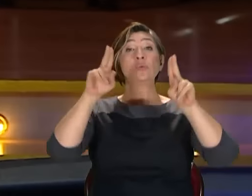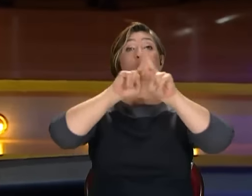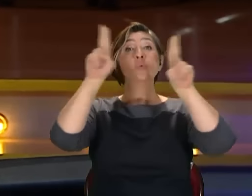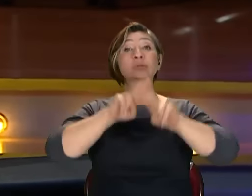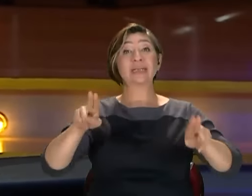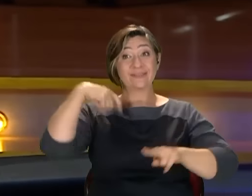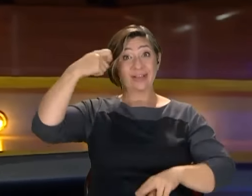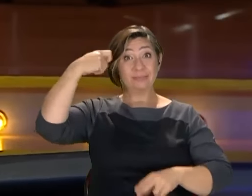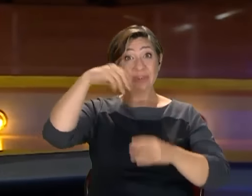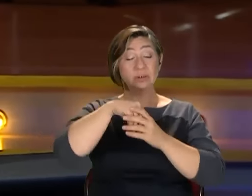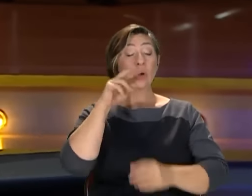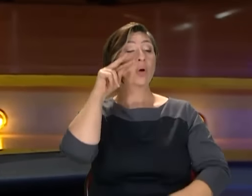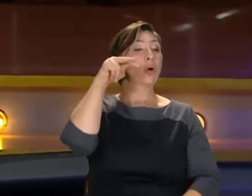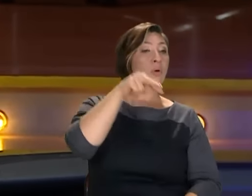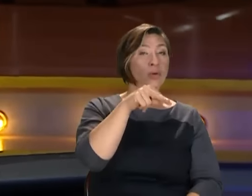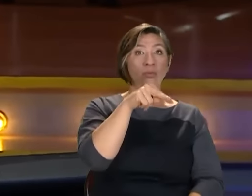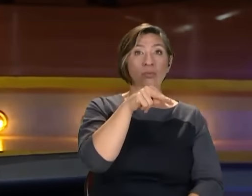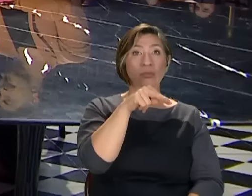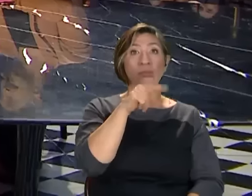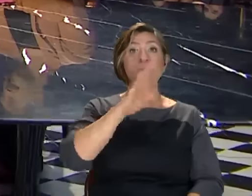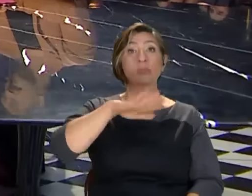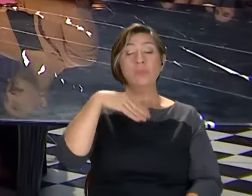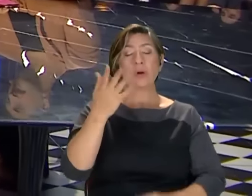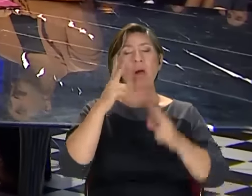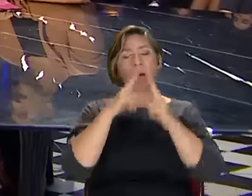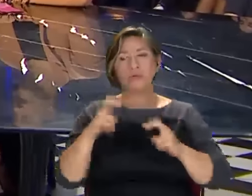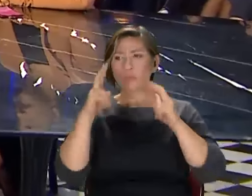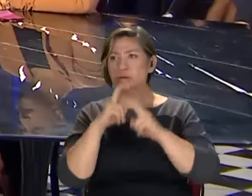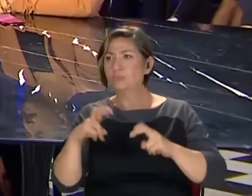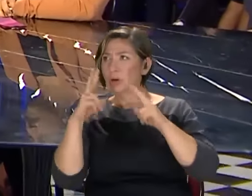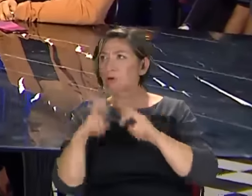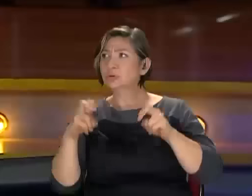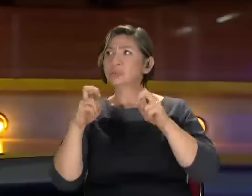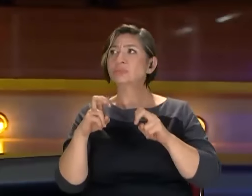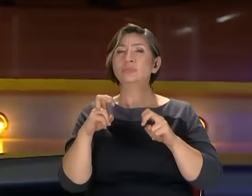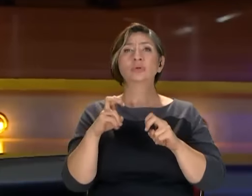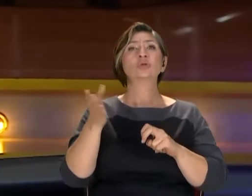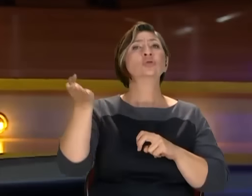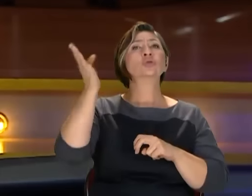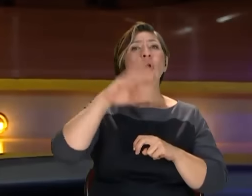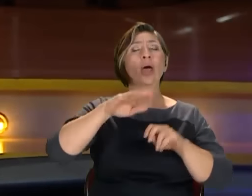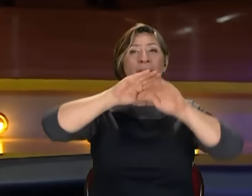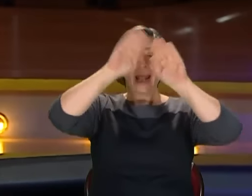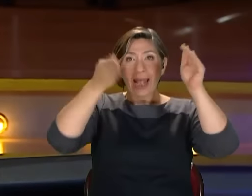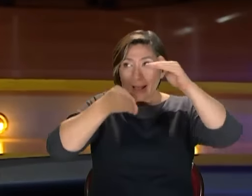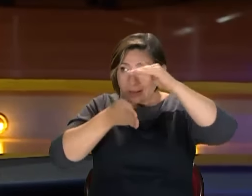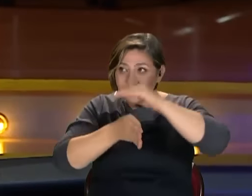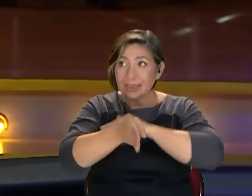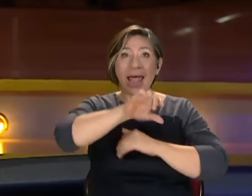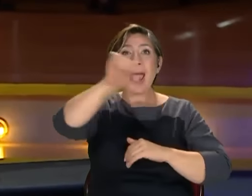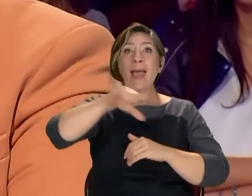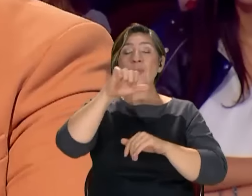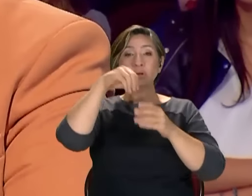Uluslararası filminde görmüştüm. Ondan sonra araştırdım falan filan. Sonra Kapalı Çarşı'da